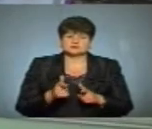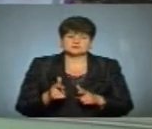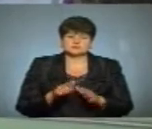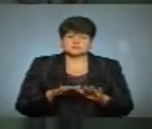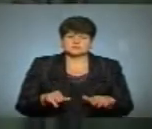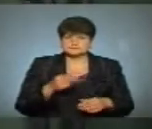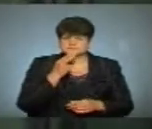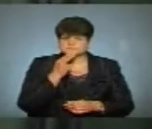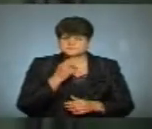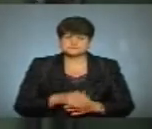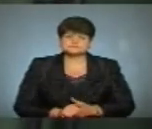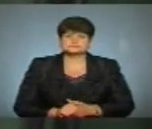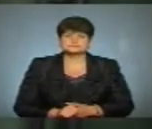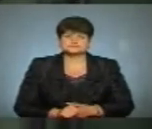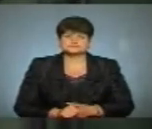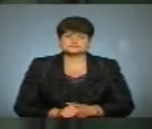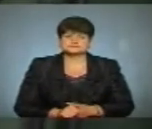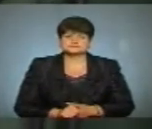сніданок.